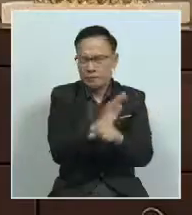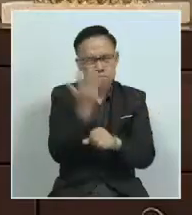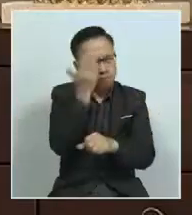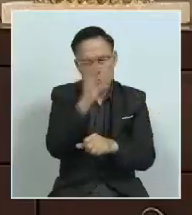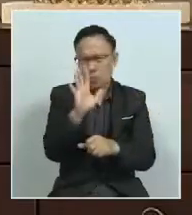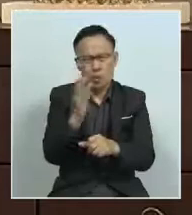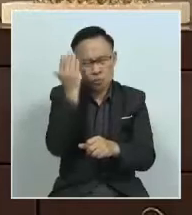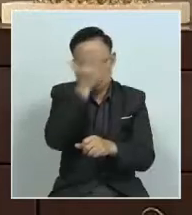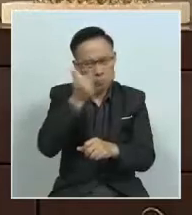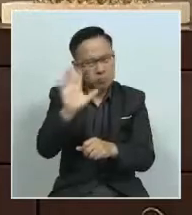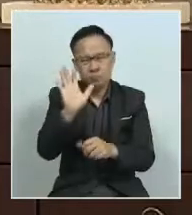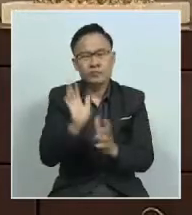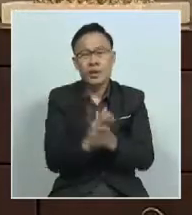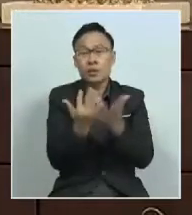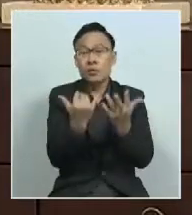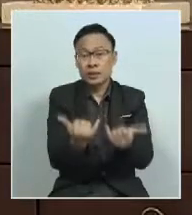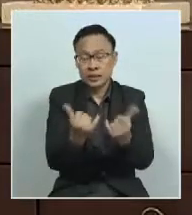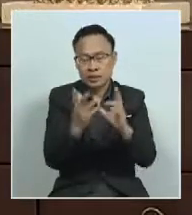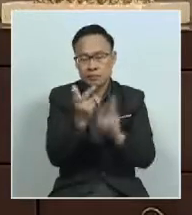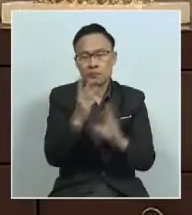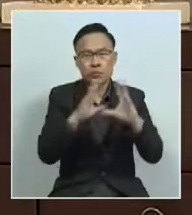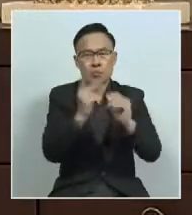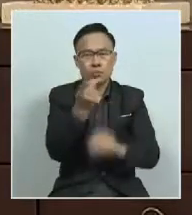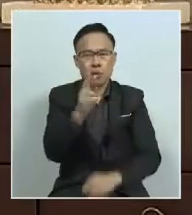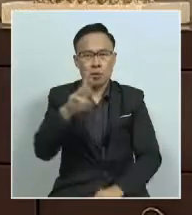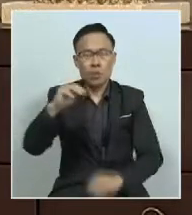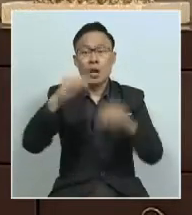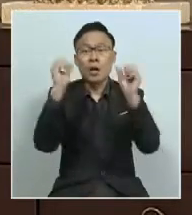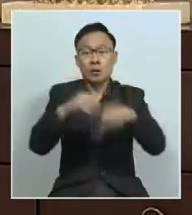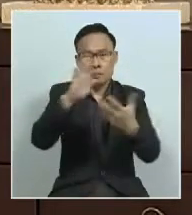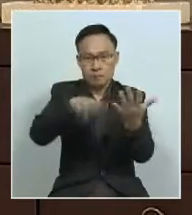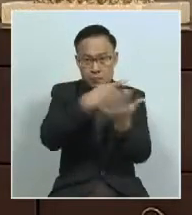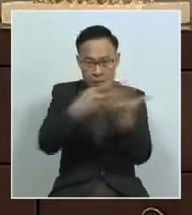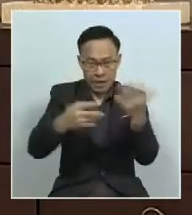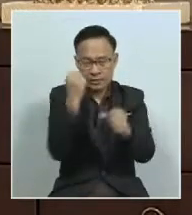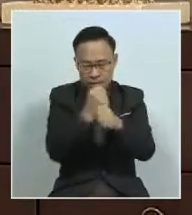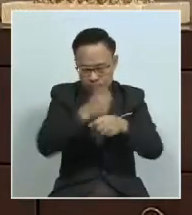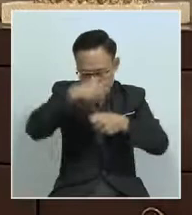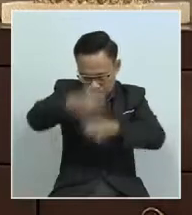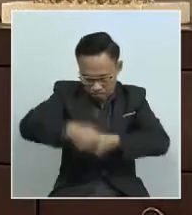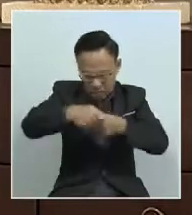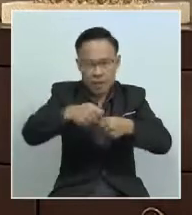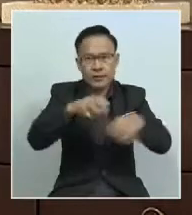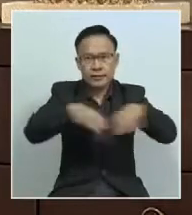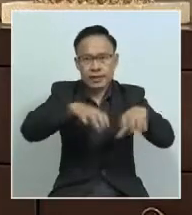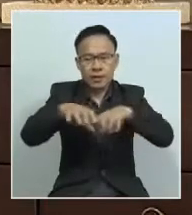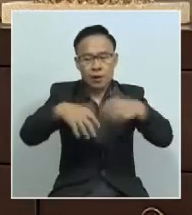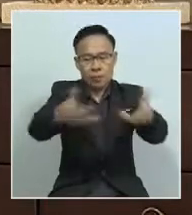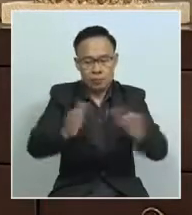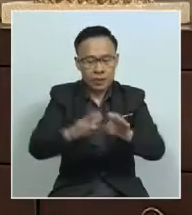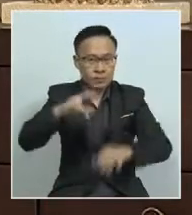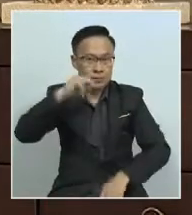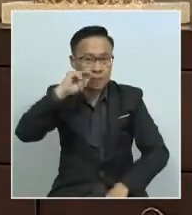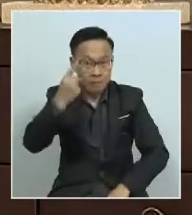แผนฟื้นฟูเกิดขึ้นซึ่งวันนี้ในที่ประชุมคณะรัฐมนตรีก็อนุมัติหลักการแผนนี้ขึ้นมาเดี๋ยวเราไปชมให้เห็นภาพกันดีกว่าว่าถ้ามีการ